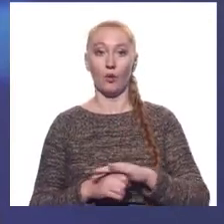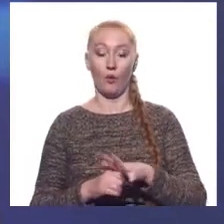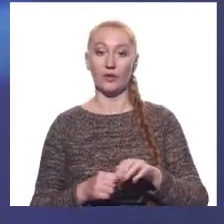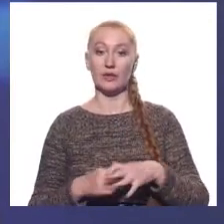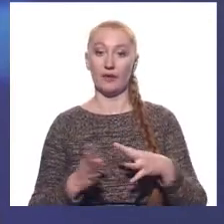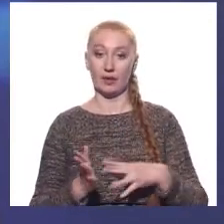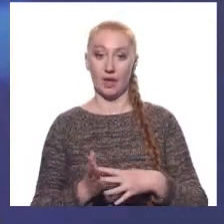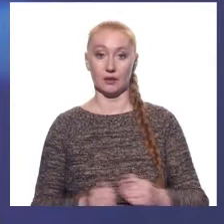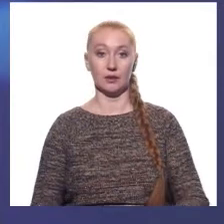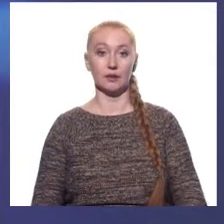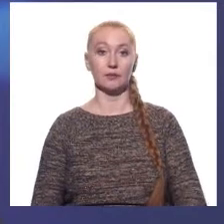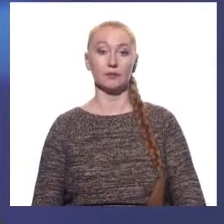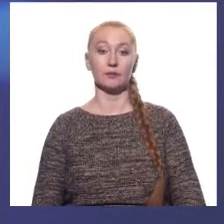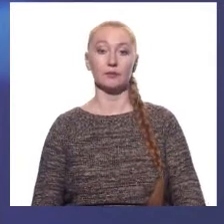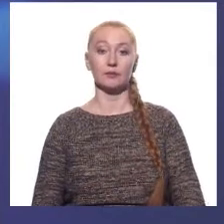COVID-19.